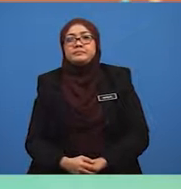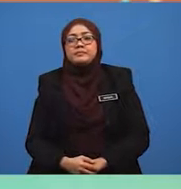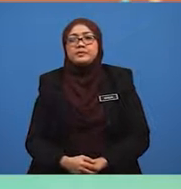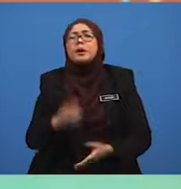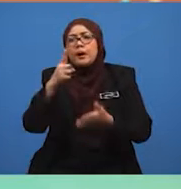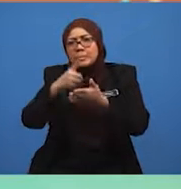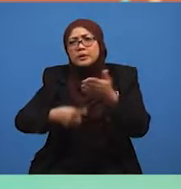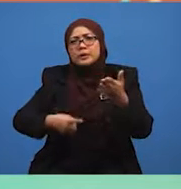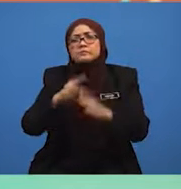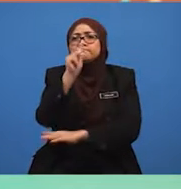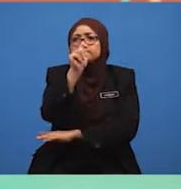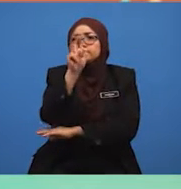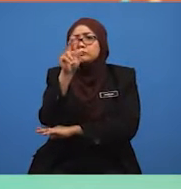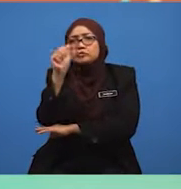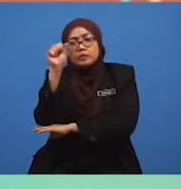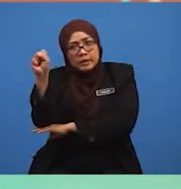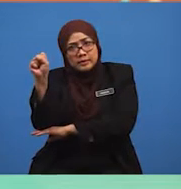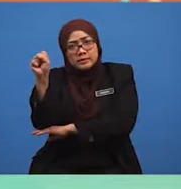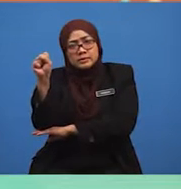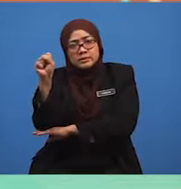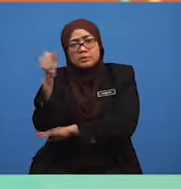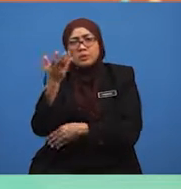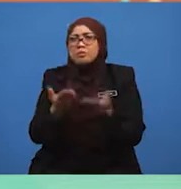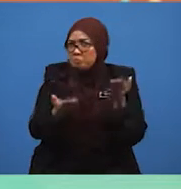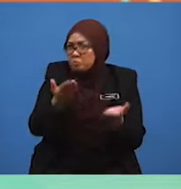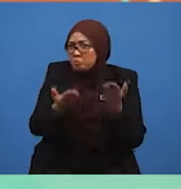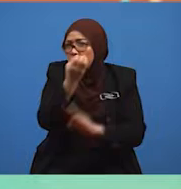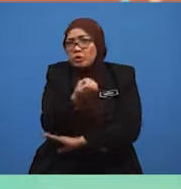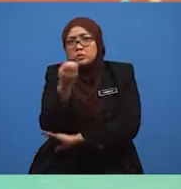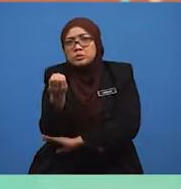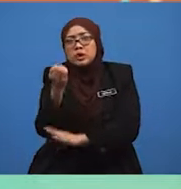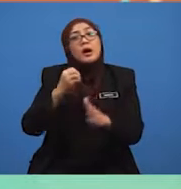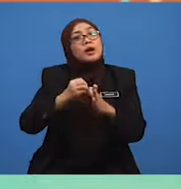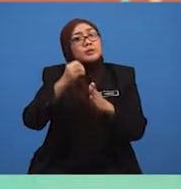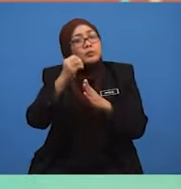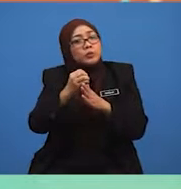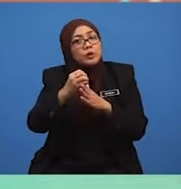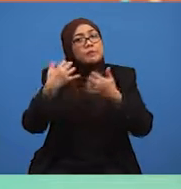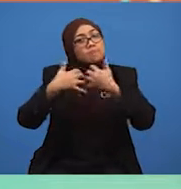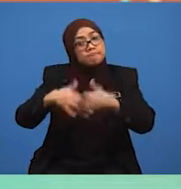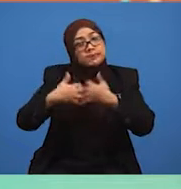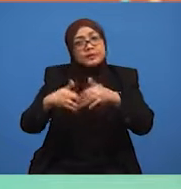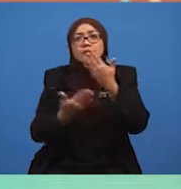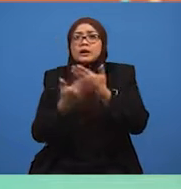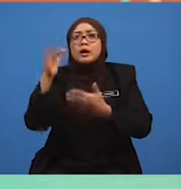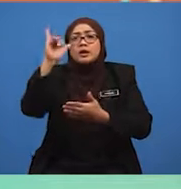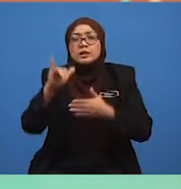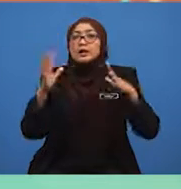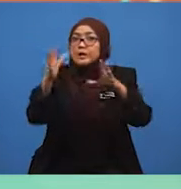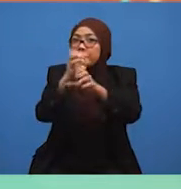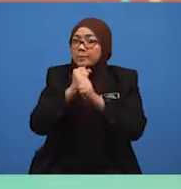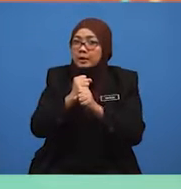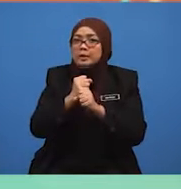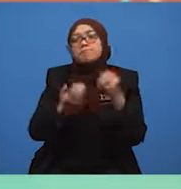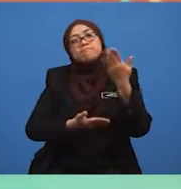Apakah itu tuas? Adakah ia sesuatu objek? Ataupun mesin ringkas yang dapat